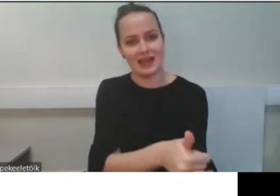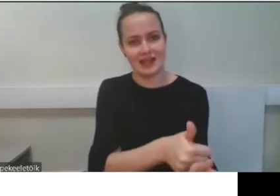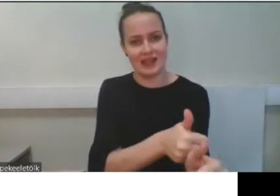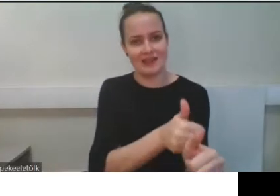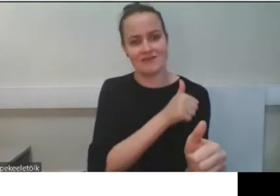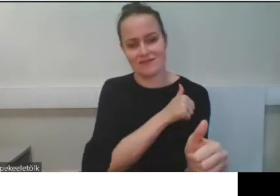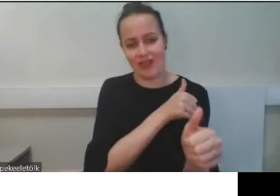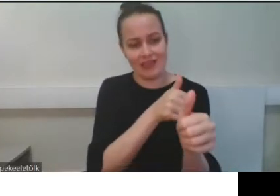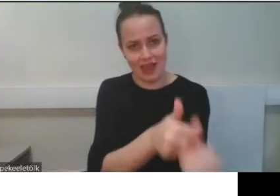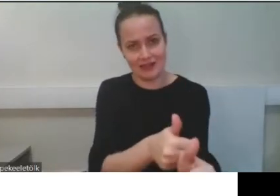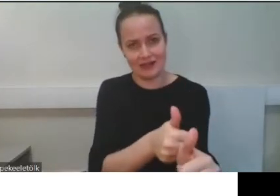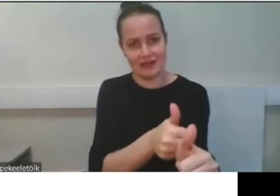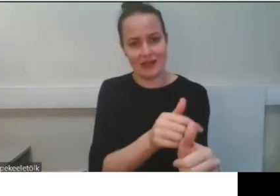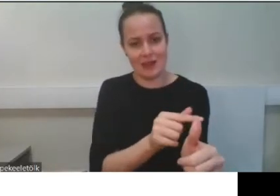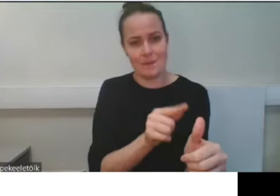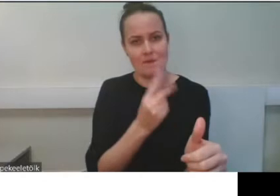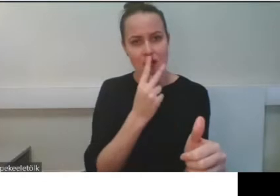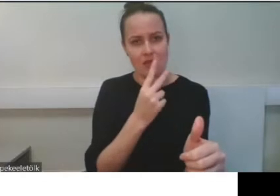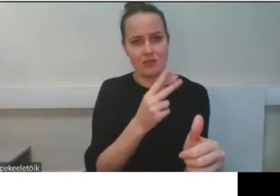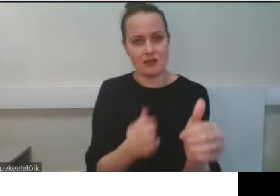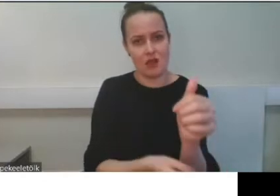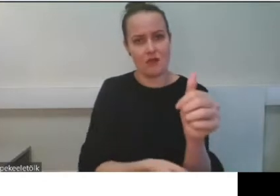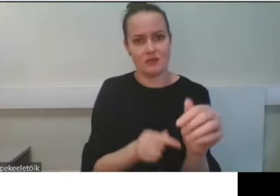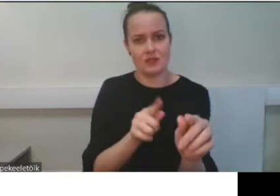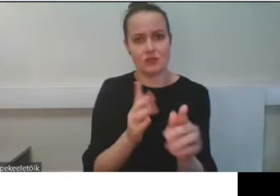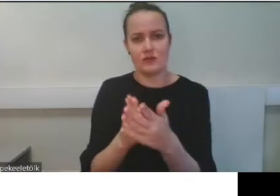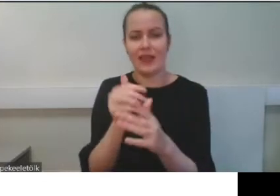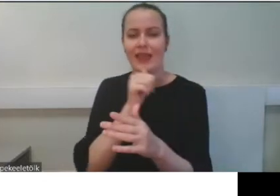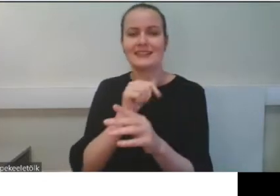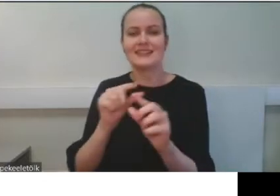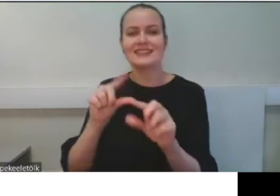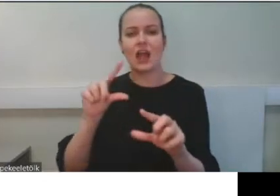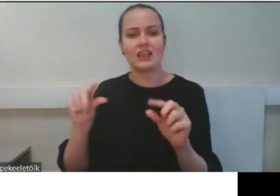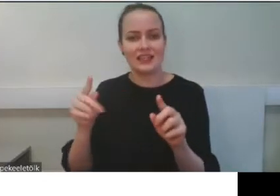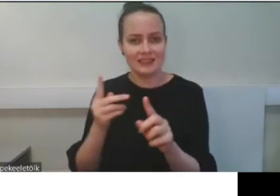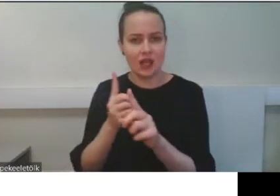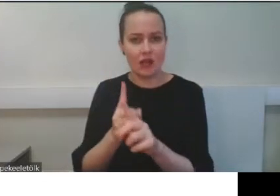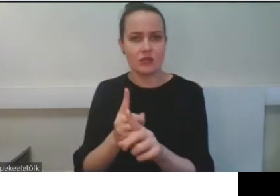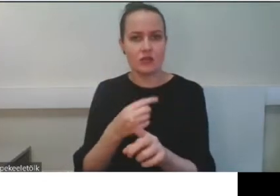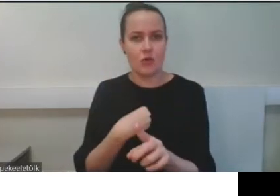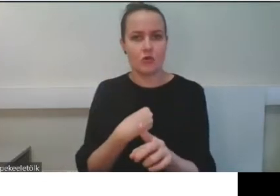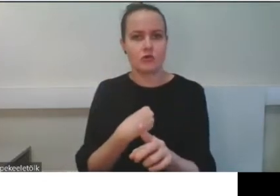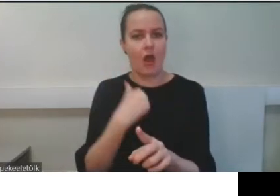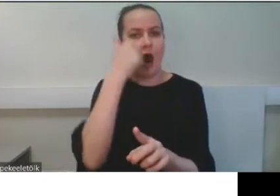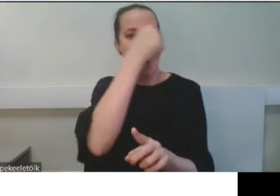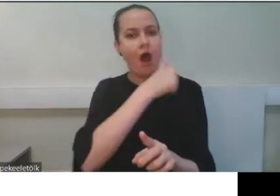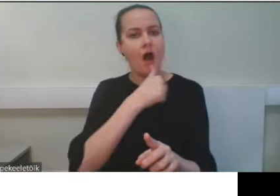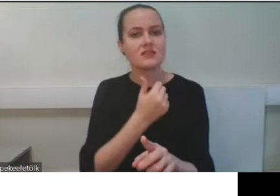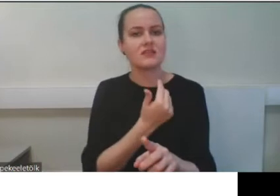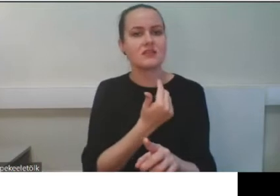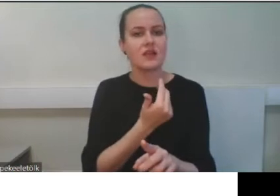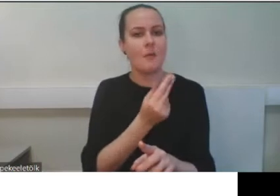Ja samas tuleb ka, et näiteks puuetega inimeste vaesuse määr just vanemas eas on mõnevõrra suurem